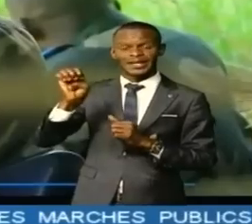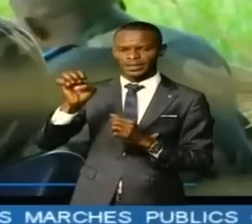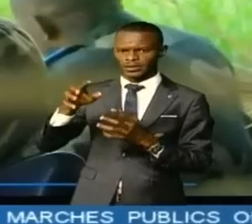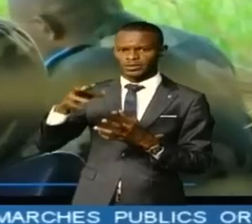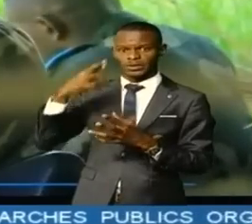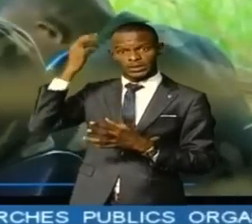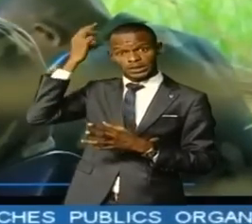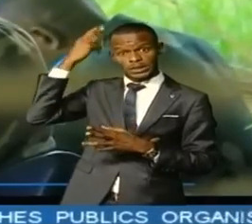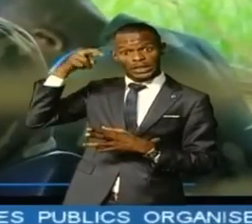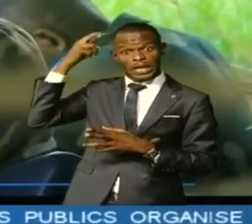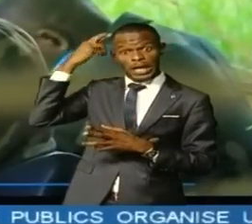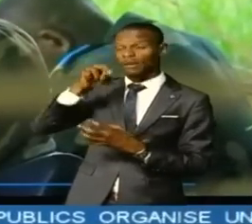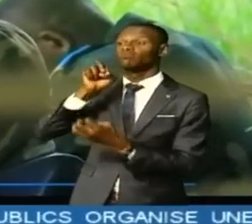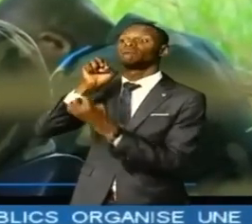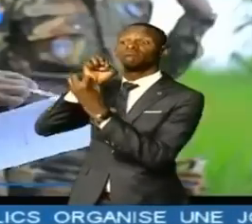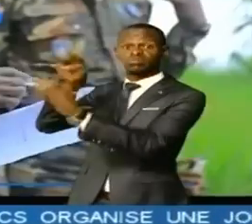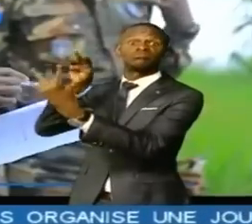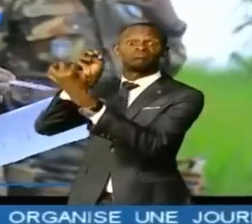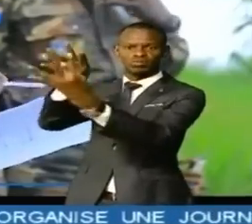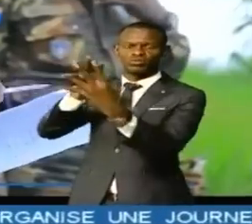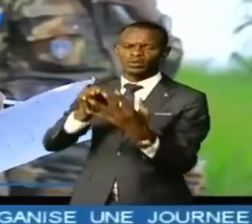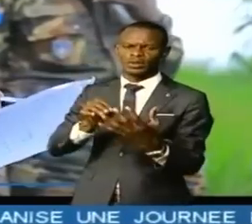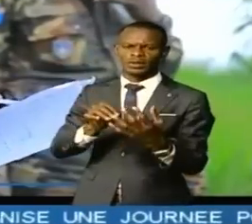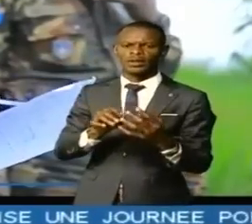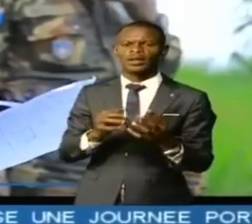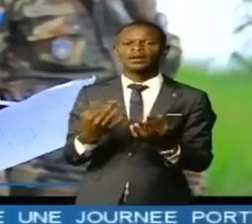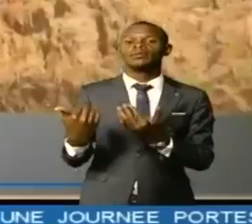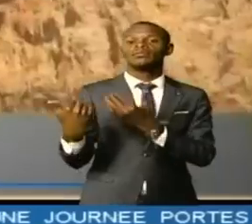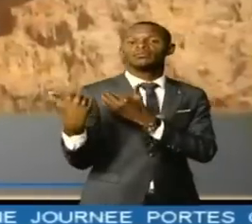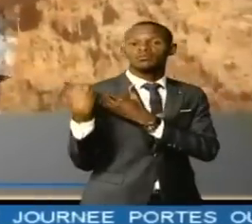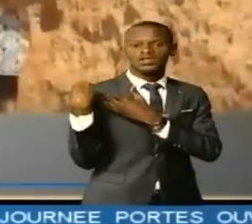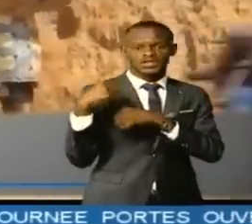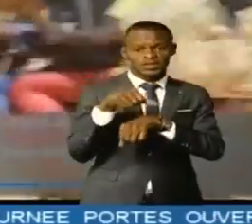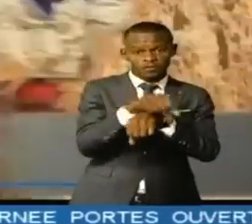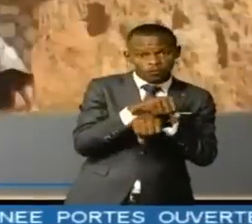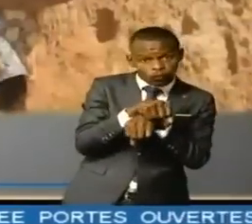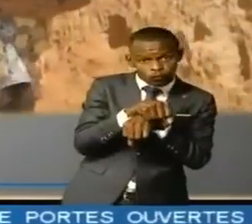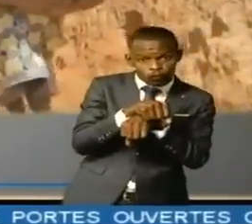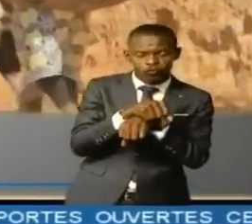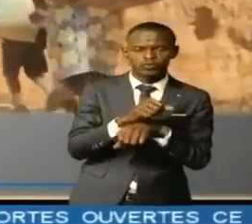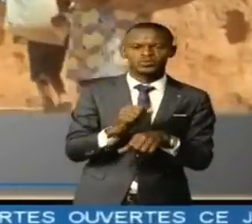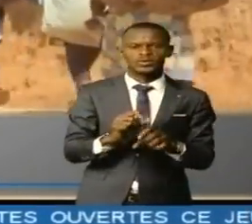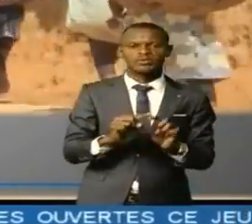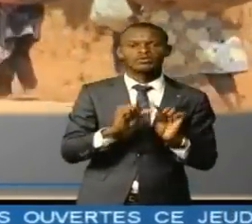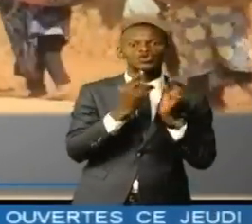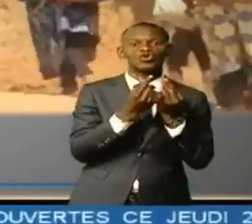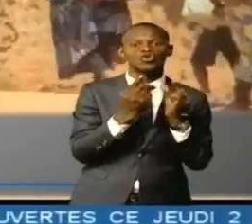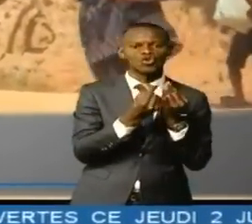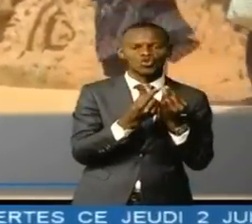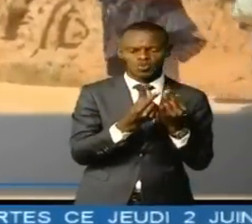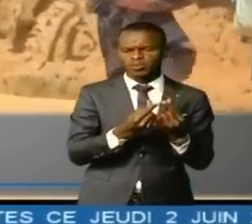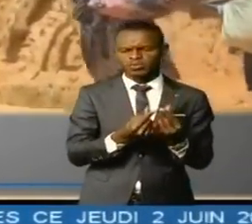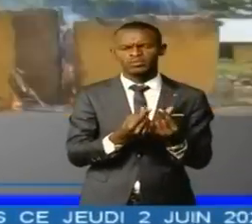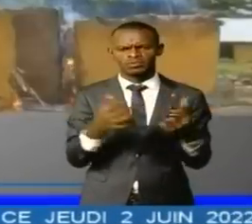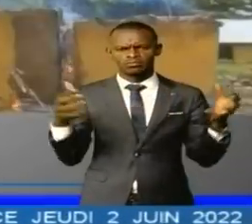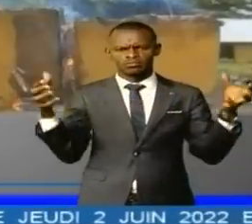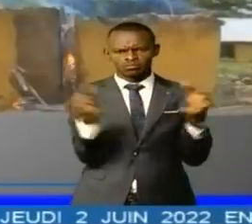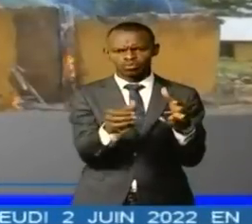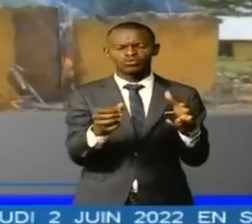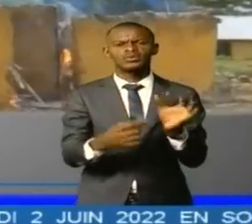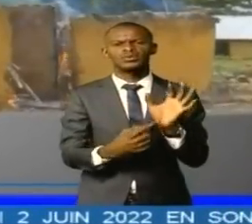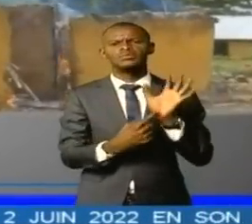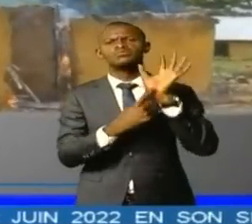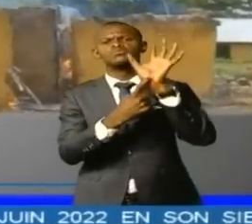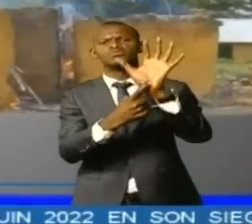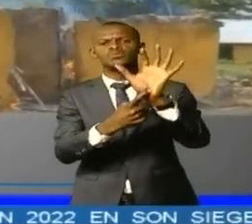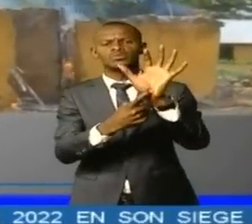l'autorité traditionnelle et coutumière. Touchée par les violences auxquelles sont victimes cette population, elle a tenu à témoigner son soutien indéfectible